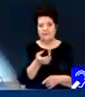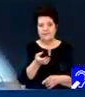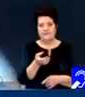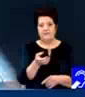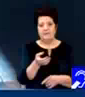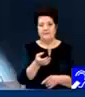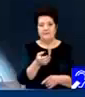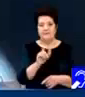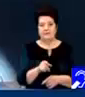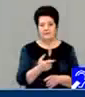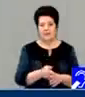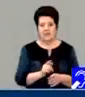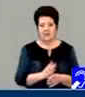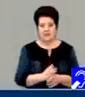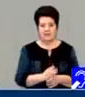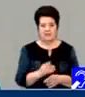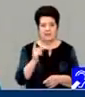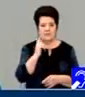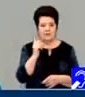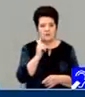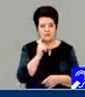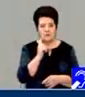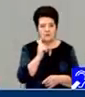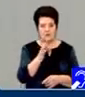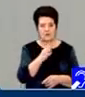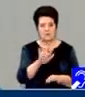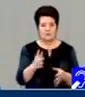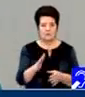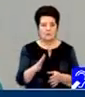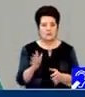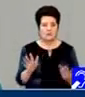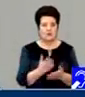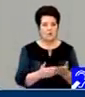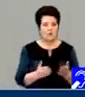este tulburare din spectru autist, nu comunica deloc